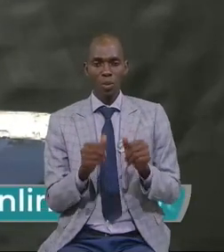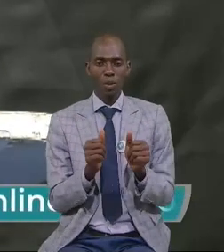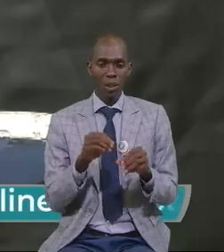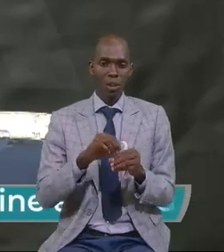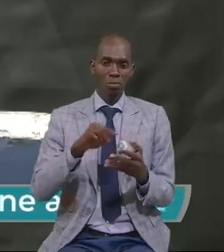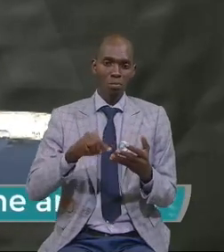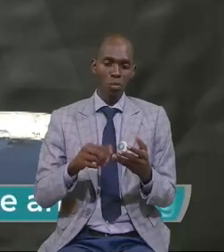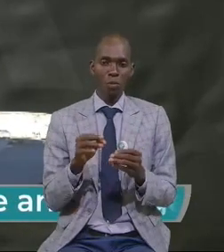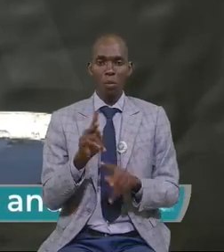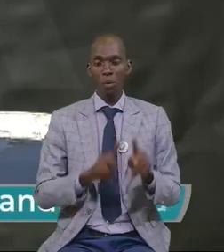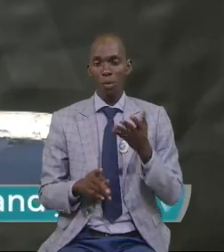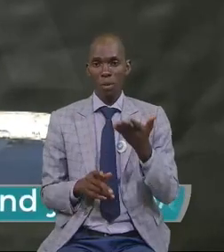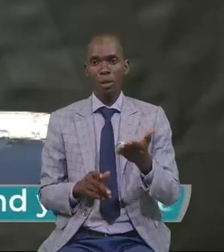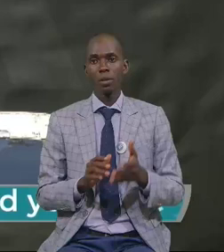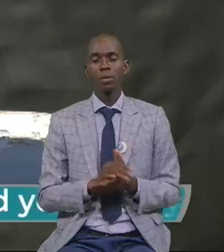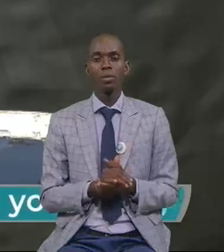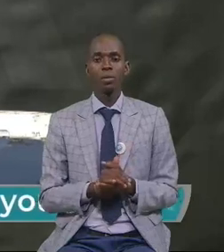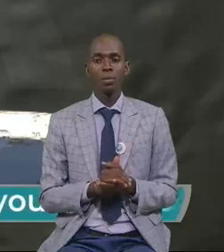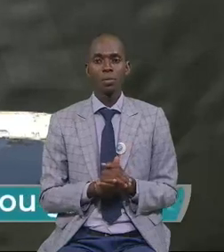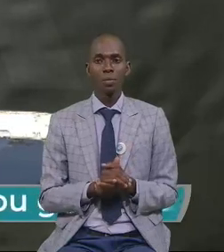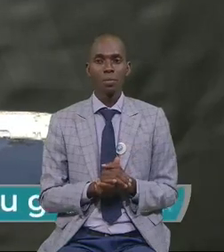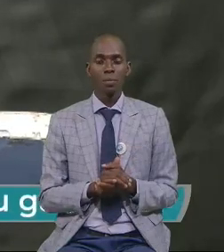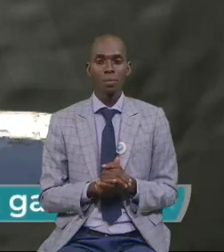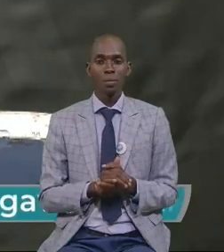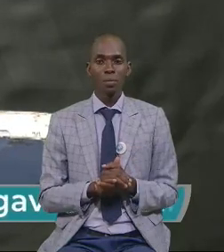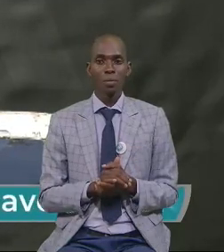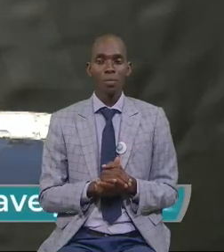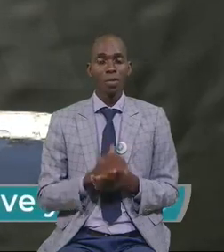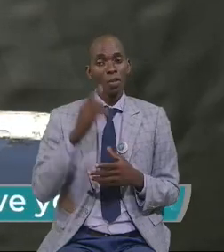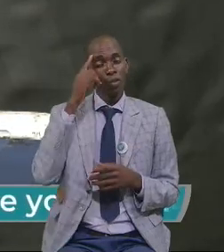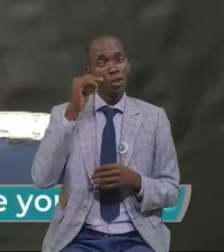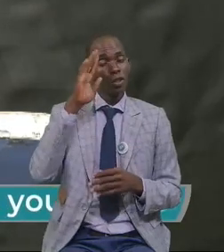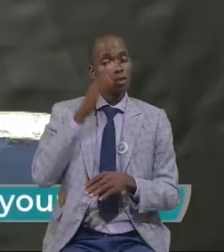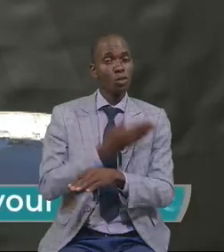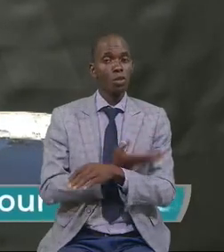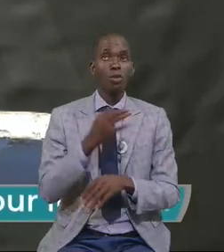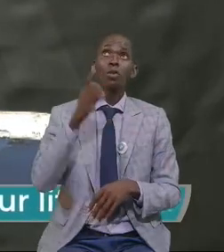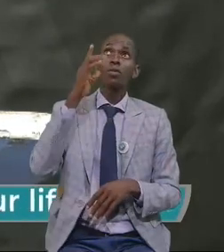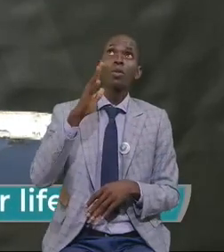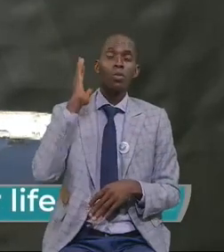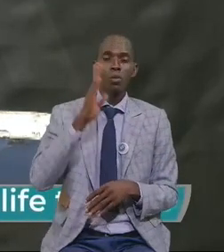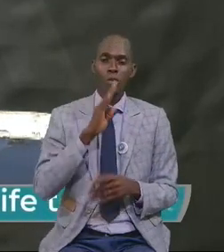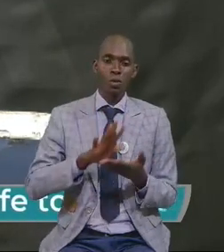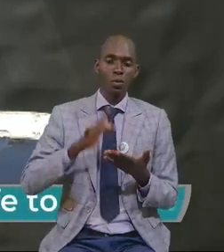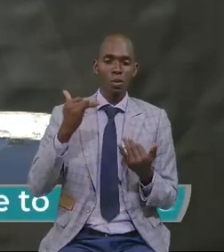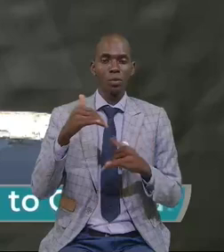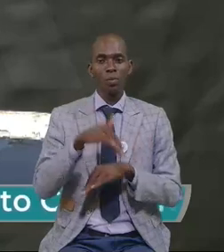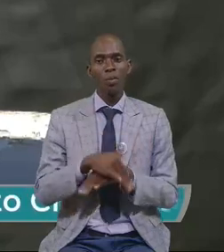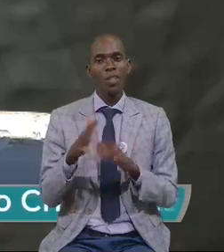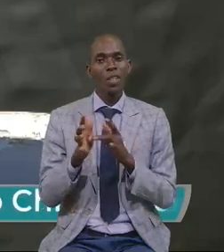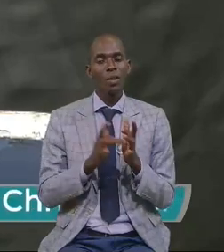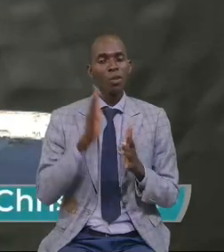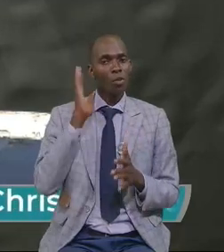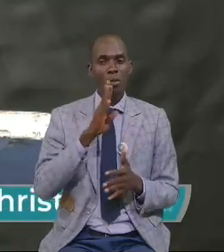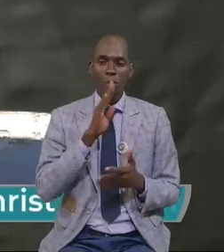Restez là où les gens sont, restez là où voient les gens qui ont des problèmes, car le Fils de Dieu va se glorifier dans l'œuvre ce soir.